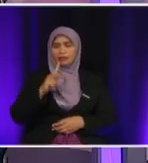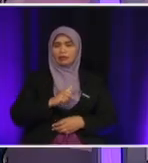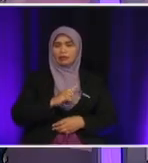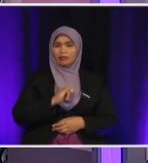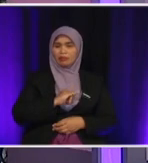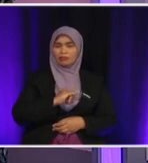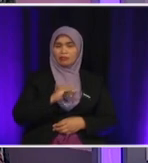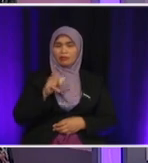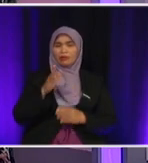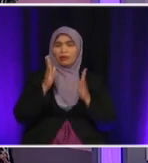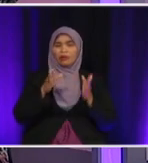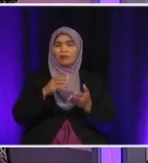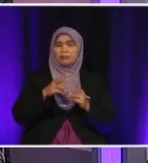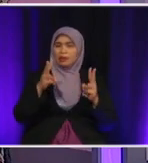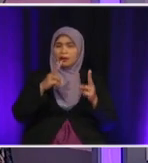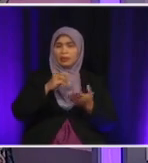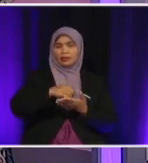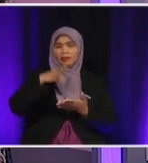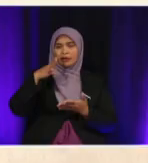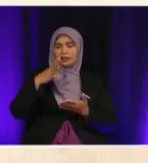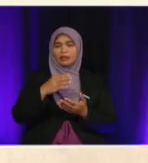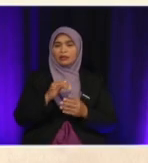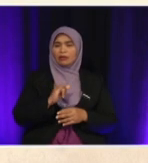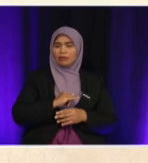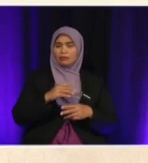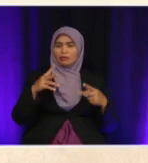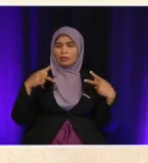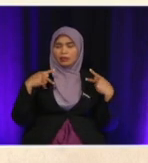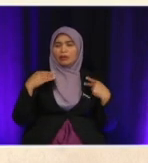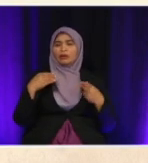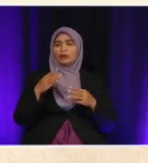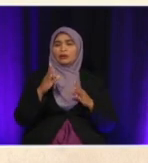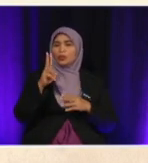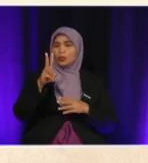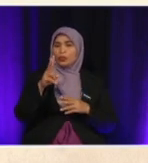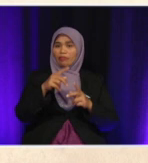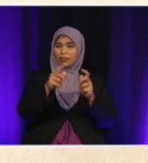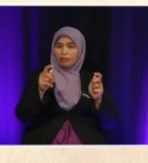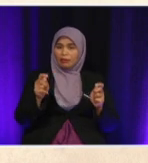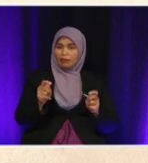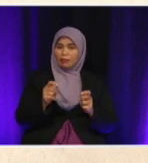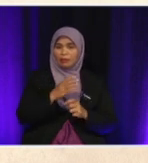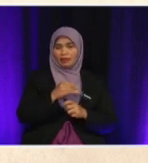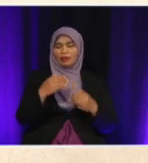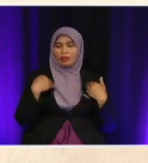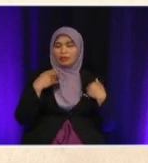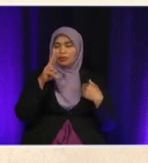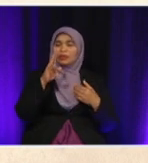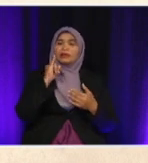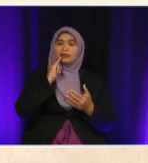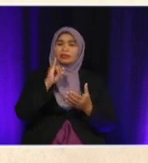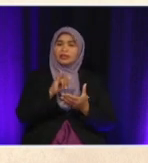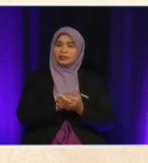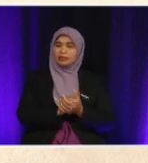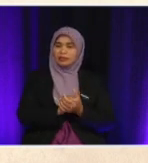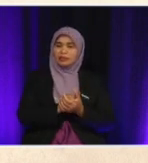di antara ahli Madinah ini aku memiliki dua kebun dan dua istri Pilihlah kebun mana yang